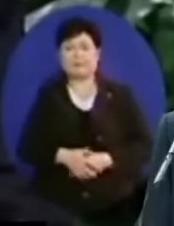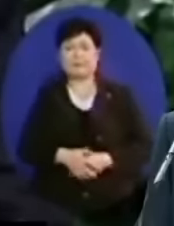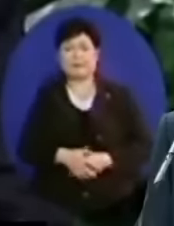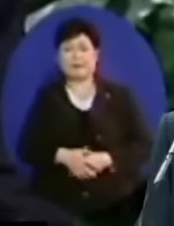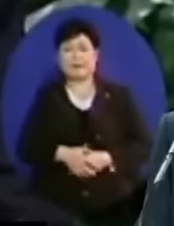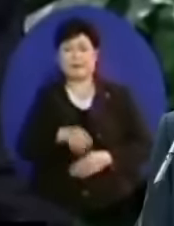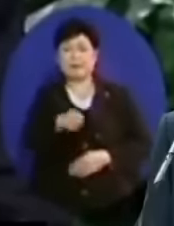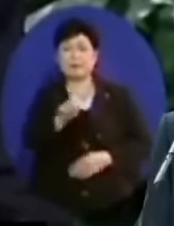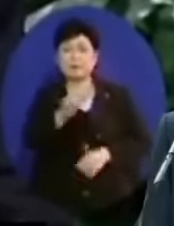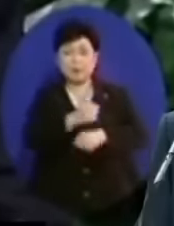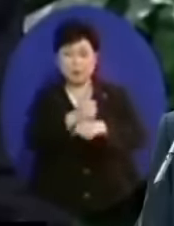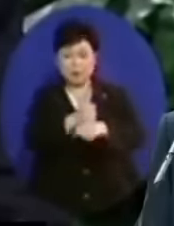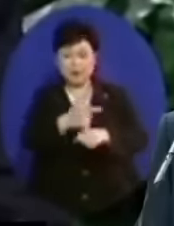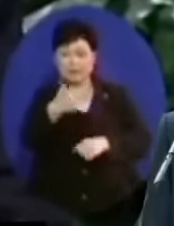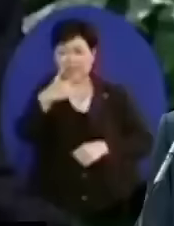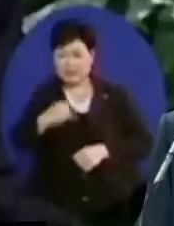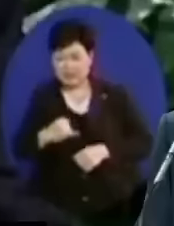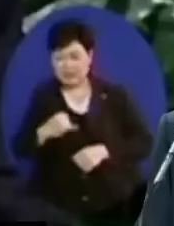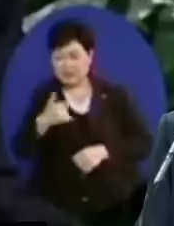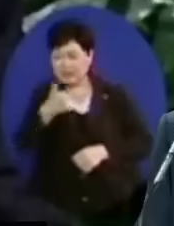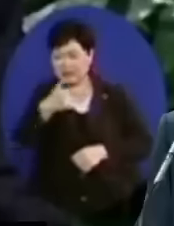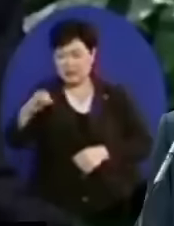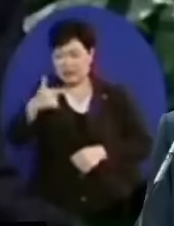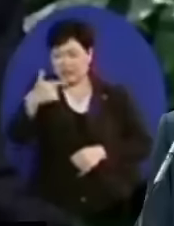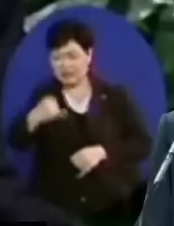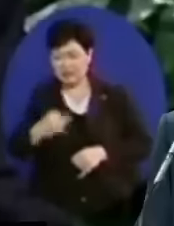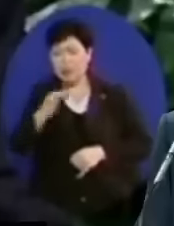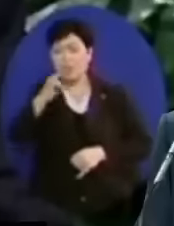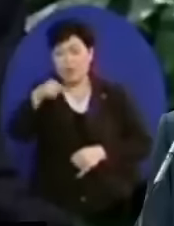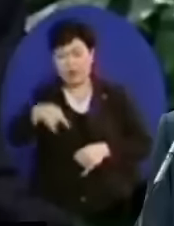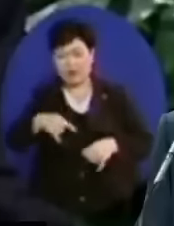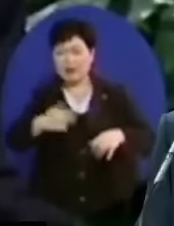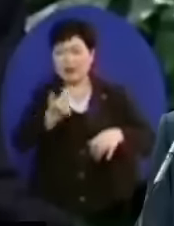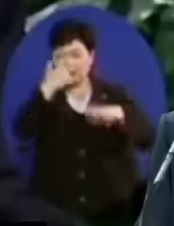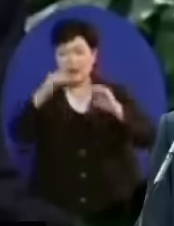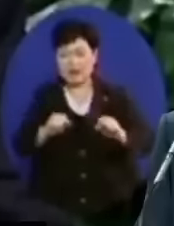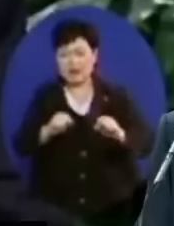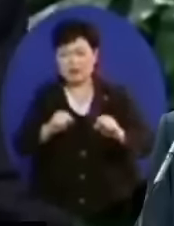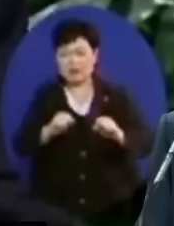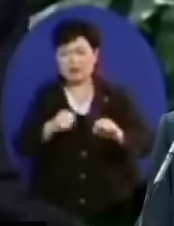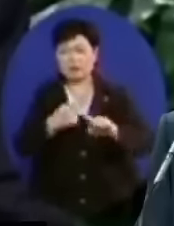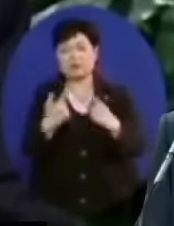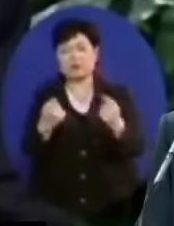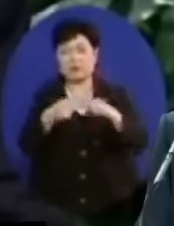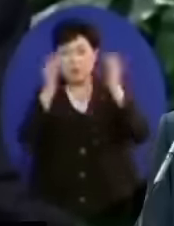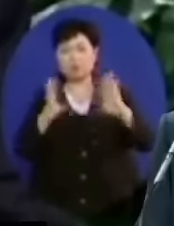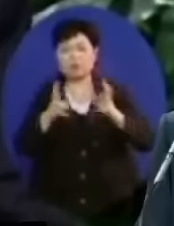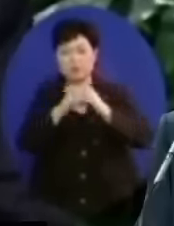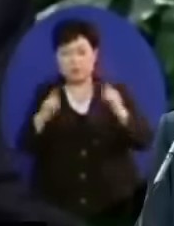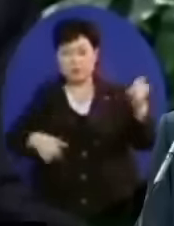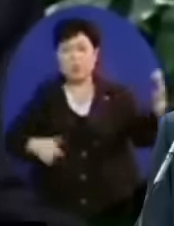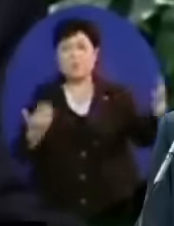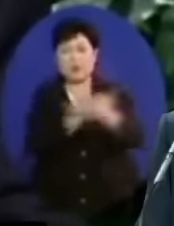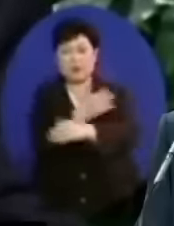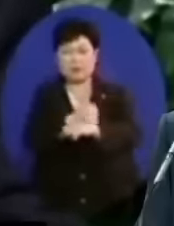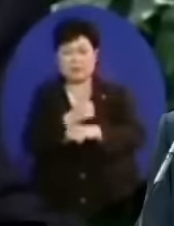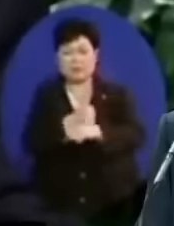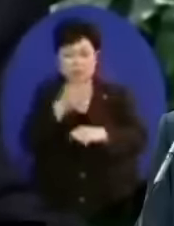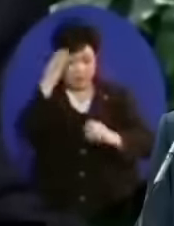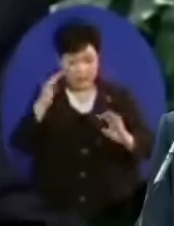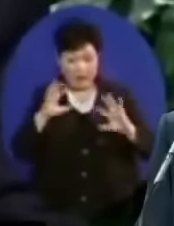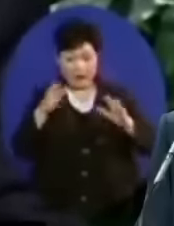이게 이 나라가 살 운명인 것입니다. 온 국민이 다 회개했습니다. 여러분,